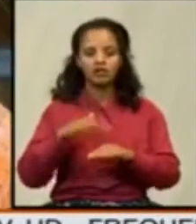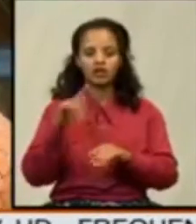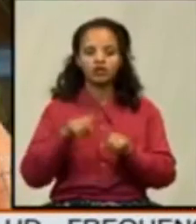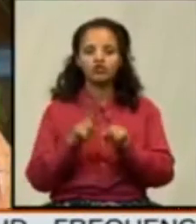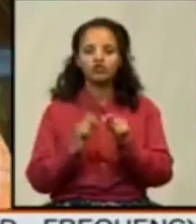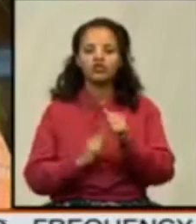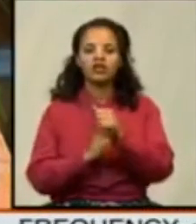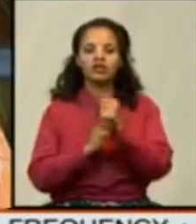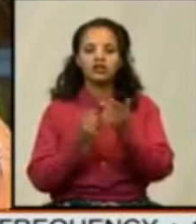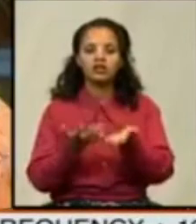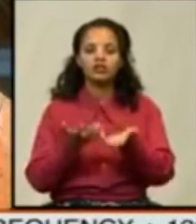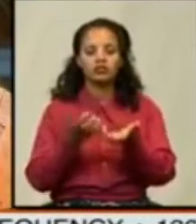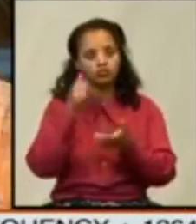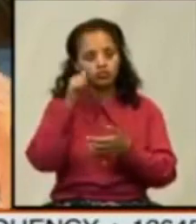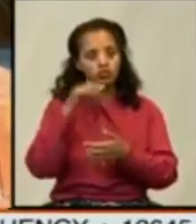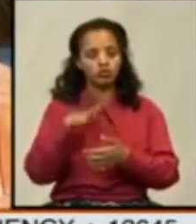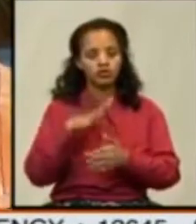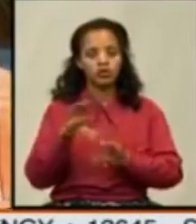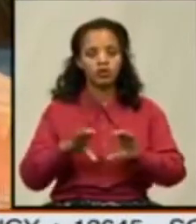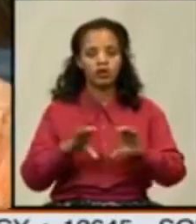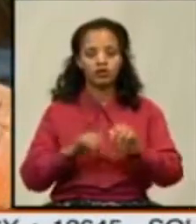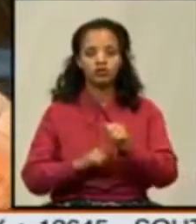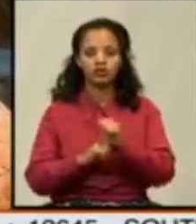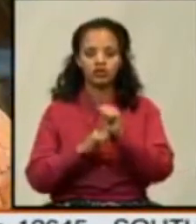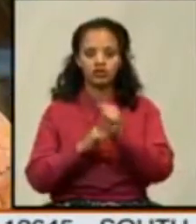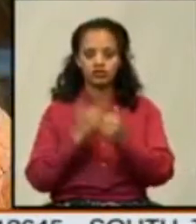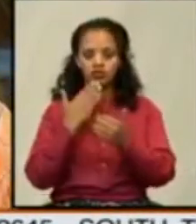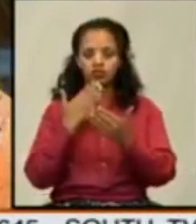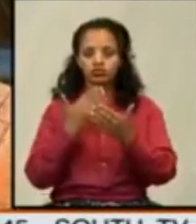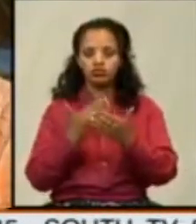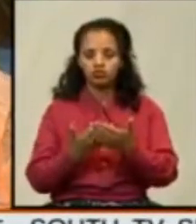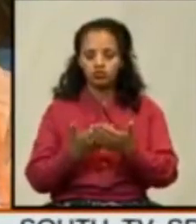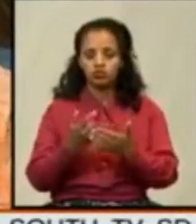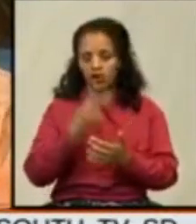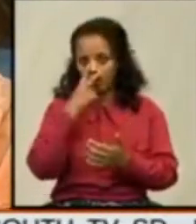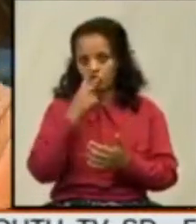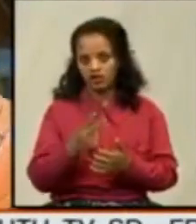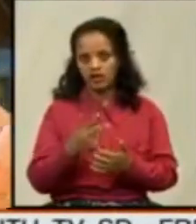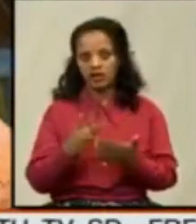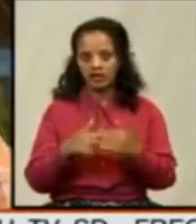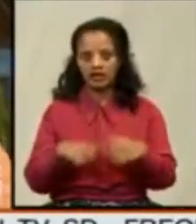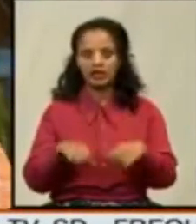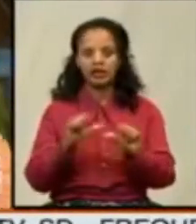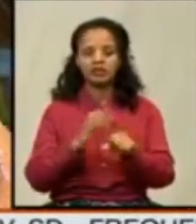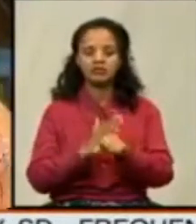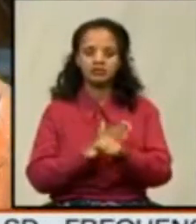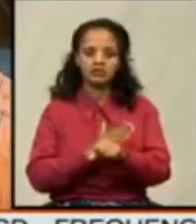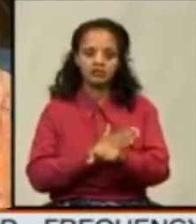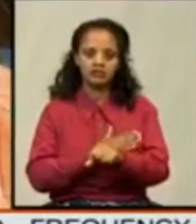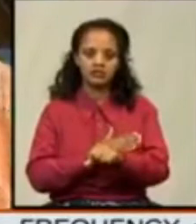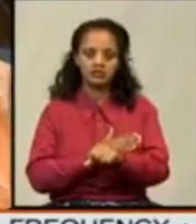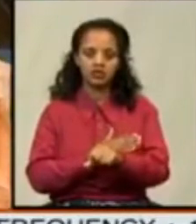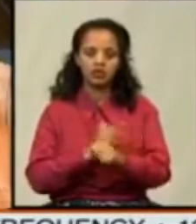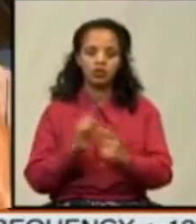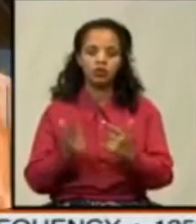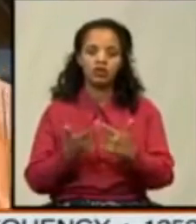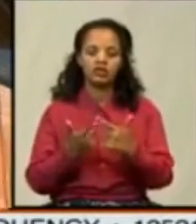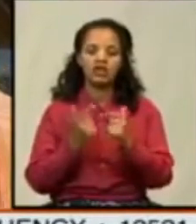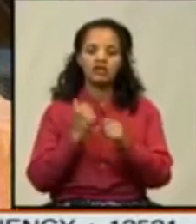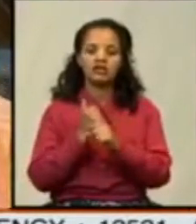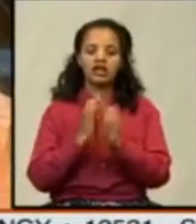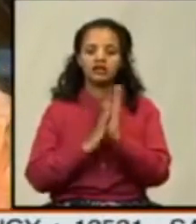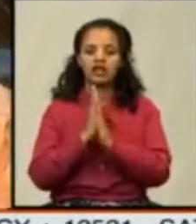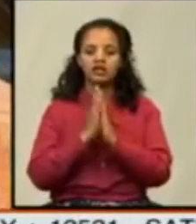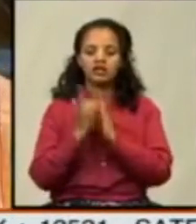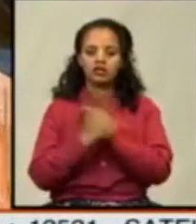ድጋፍ ለሚሹ ዜጎች ላይ የተደረገው ድጋፍ አመርቂያም ለመሆን አይተናል። ይህንን ቀጣይ ሄደን የምናስተካክልበት ነው። ሁለተኛ፣ ስራ ፈላጊ